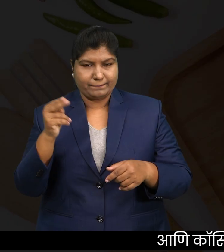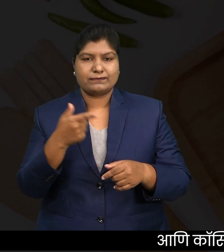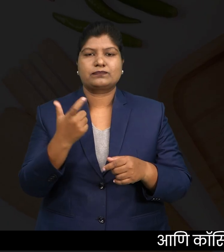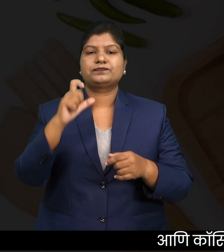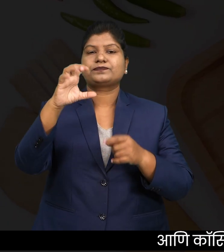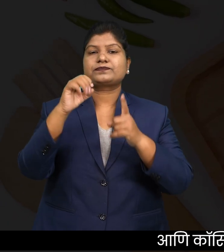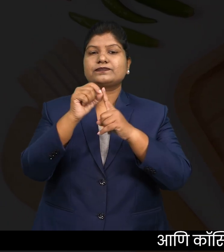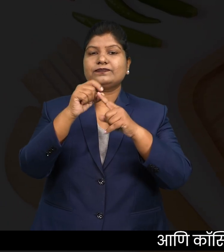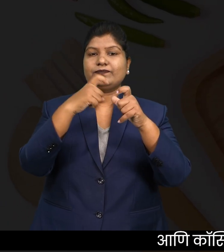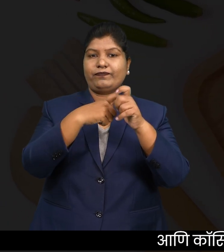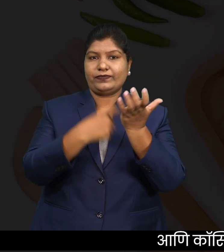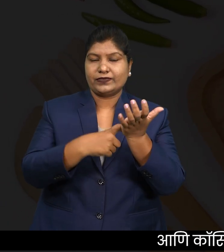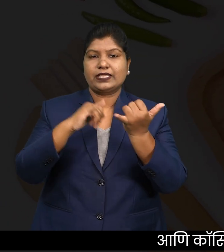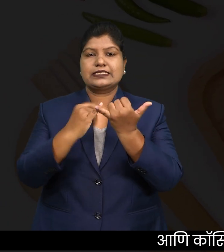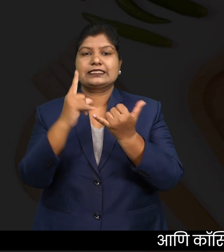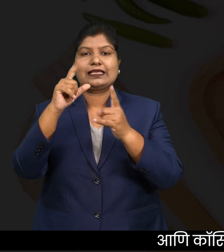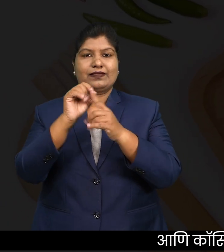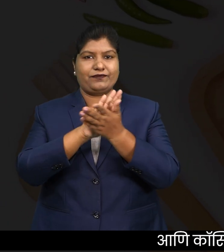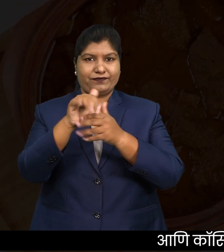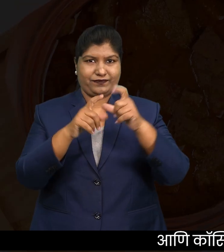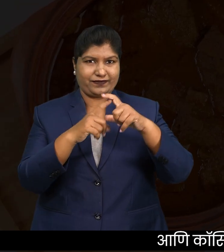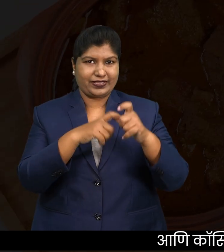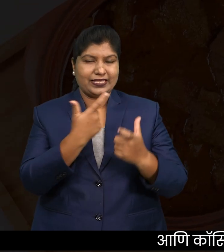सोडाचे द्रावण आवश्यक आहे.